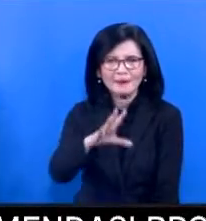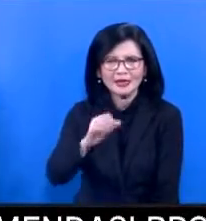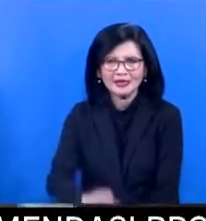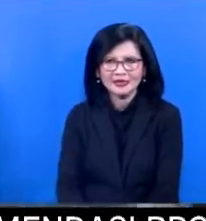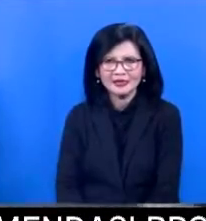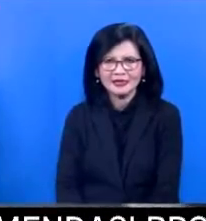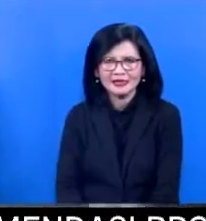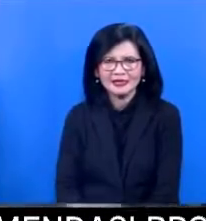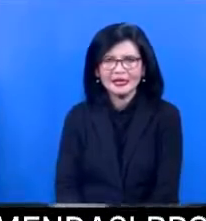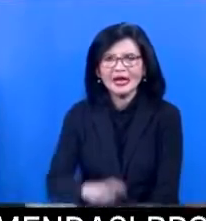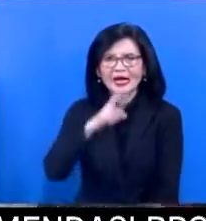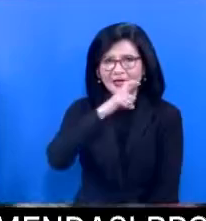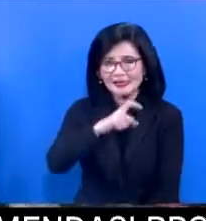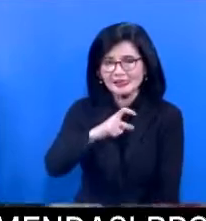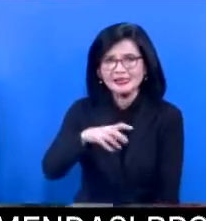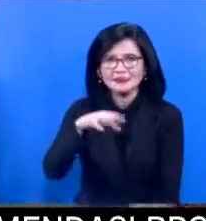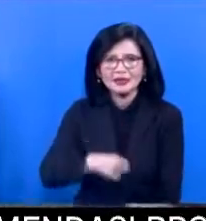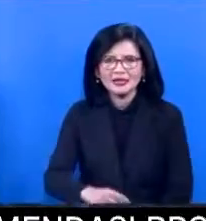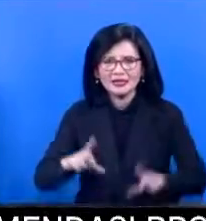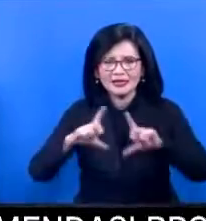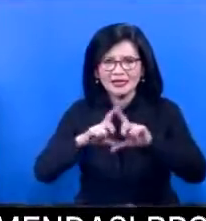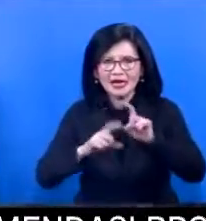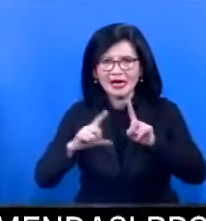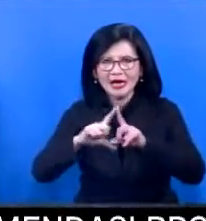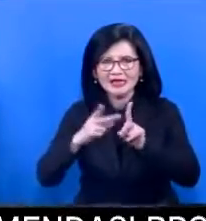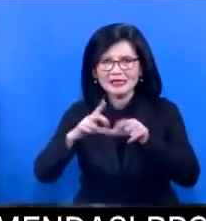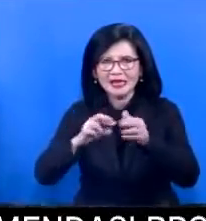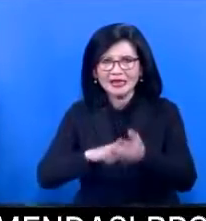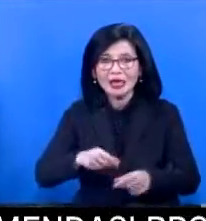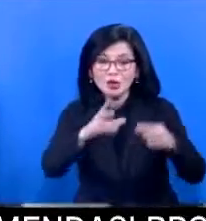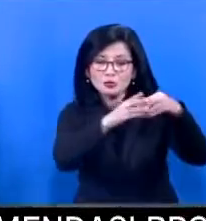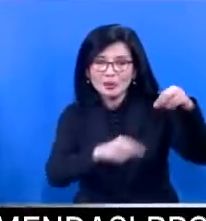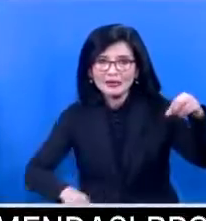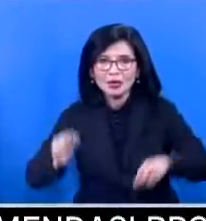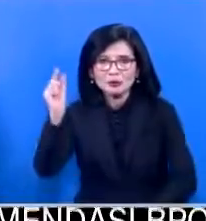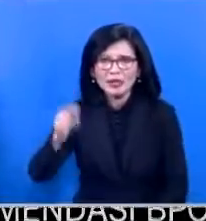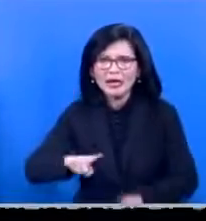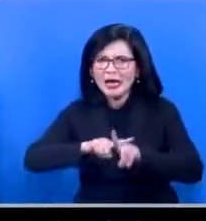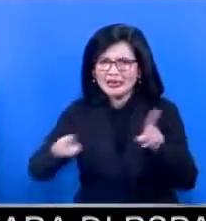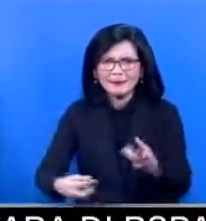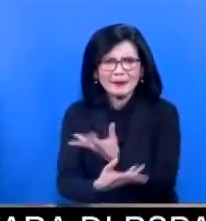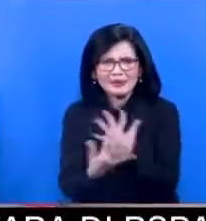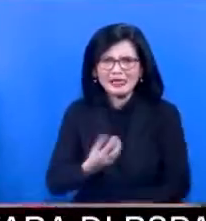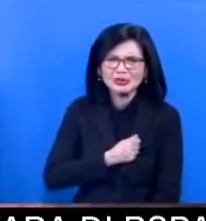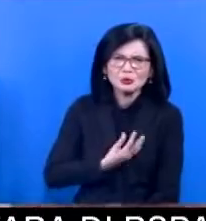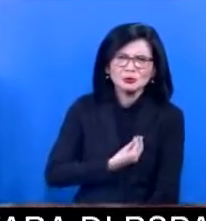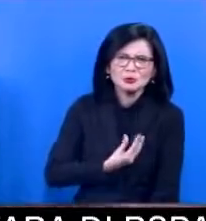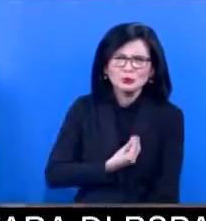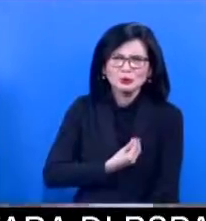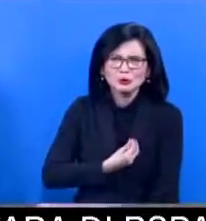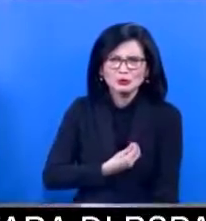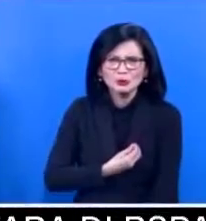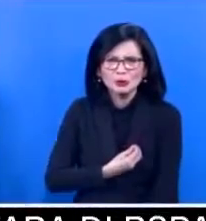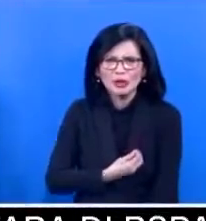desa punggulan Kecamatan air joman Asahan Sumatera Utara tapi kegiatan ini justru meresahkan warga dan pengguna jalan lain